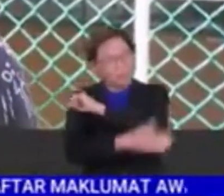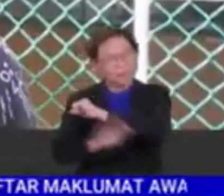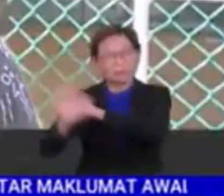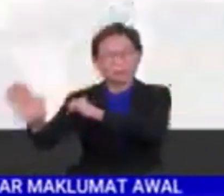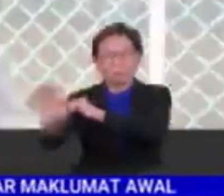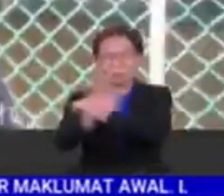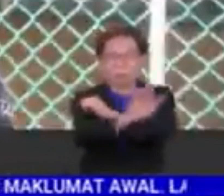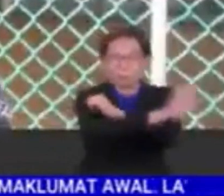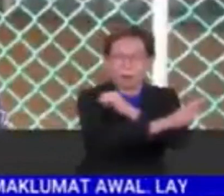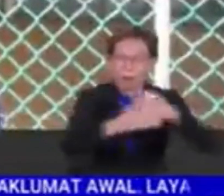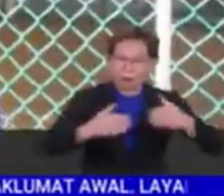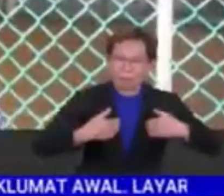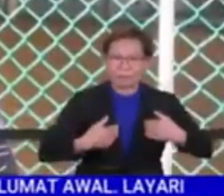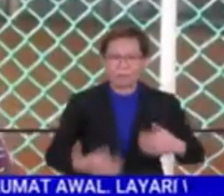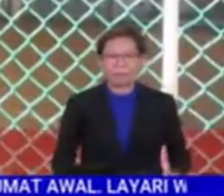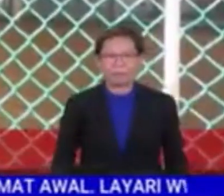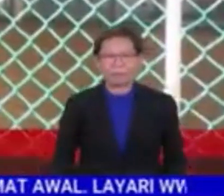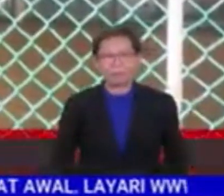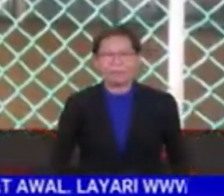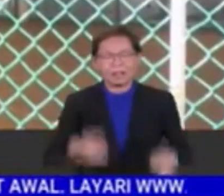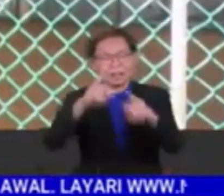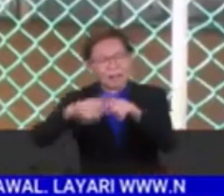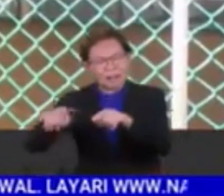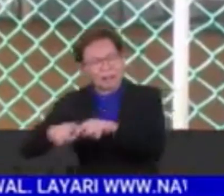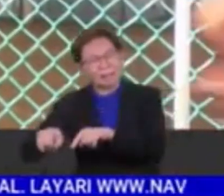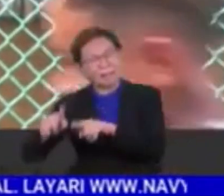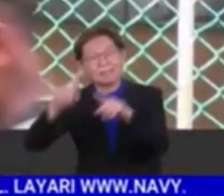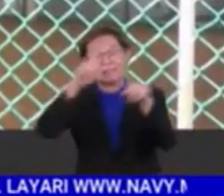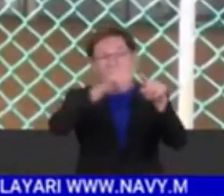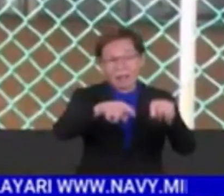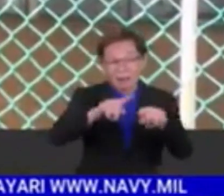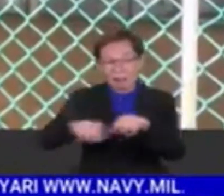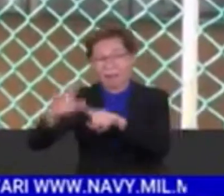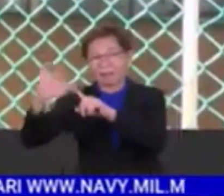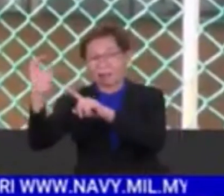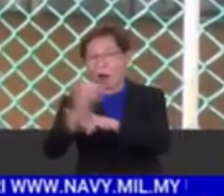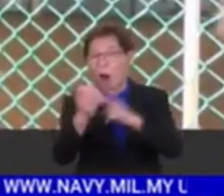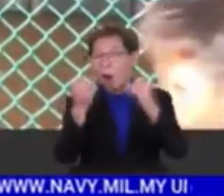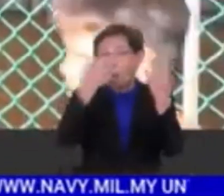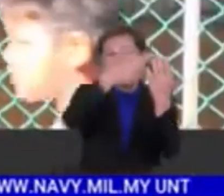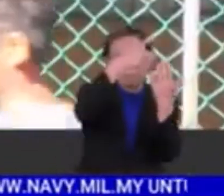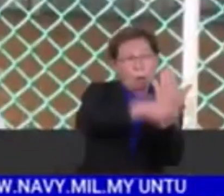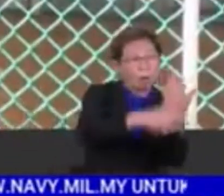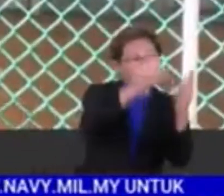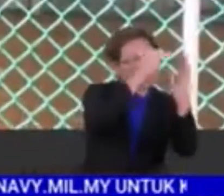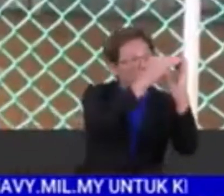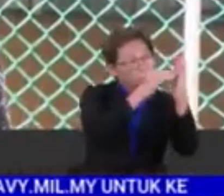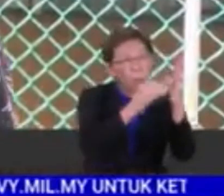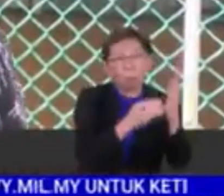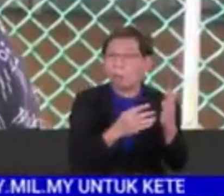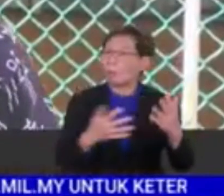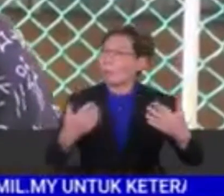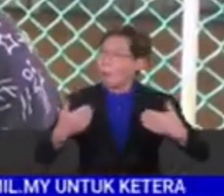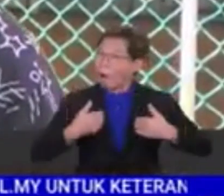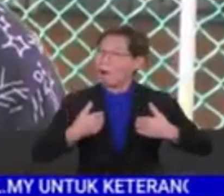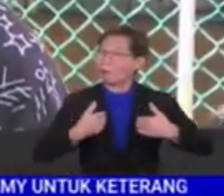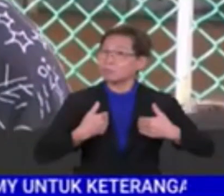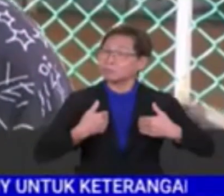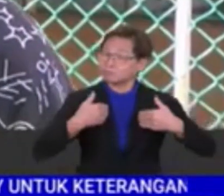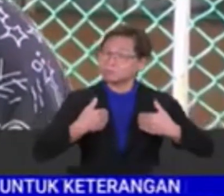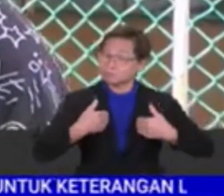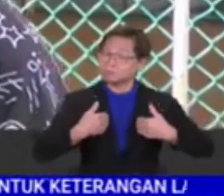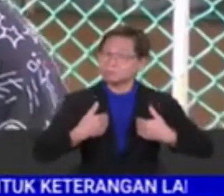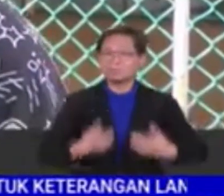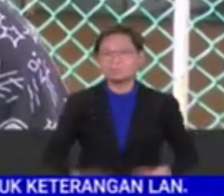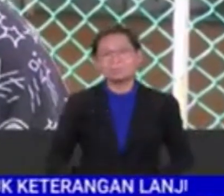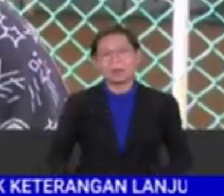one. Well, it's very multicultural. It's a lot of events are going on, so that's nice. People like it. You yourself,